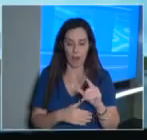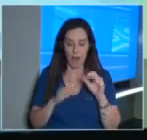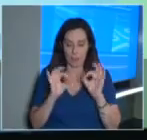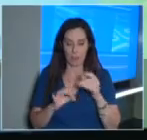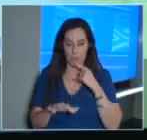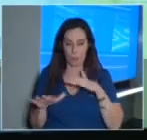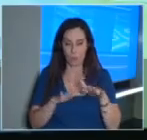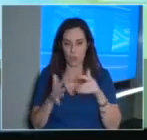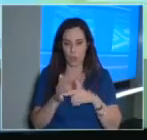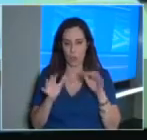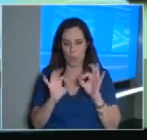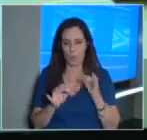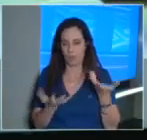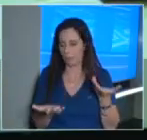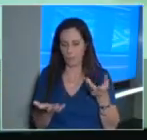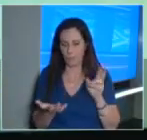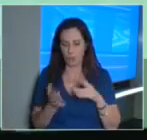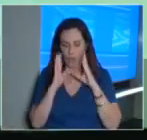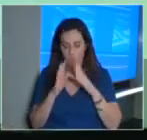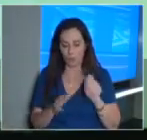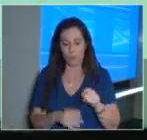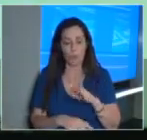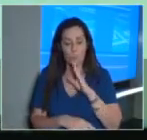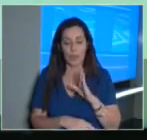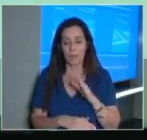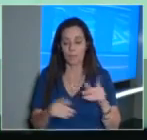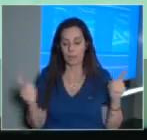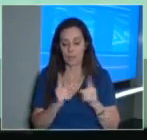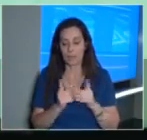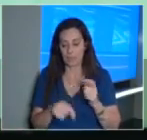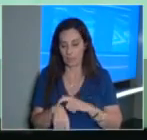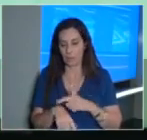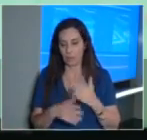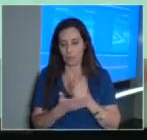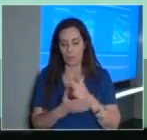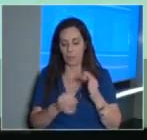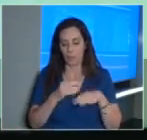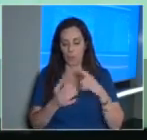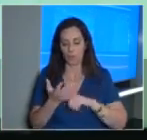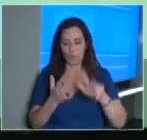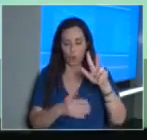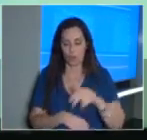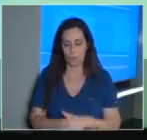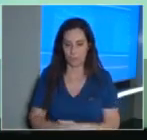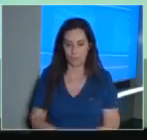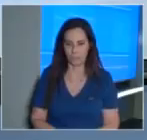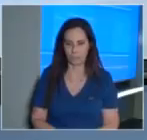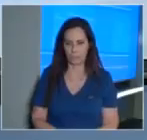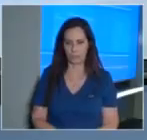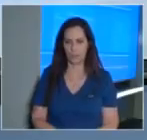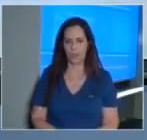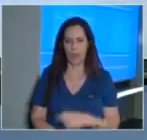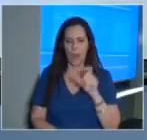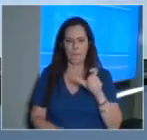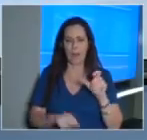אמיתית, מדובר בממשלה שלא באמת נהנית מאמון הכנסת, וזה בעיה. נקצר את משך הזמן הזה, ונקבע בחירות בעוד 90 יום מהיום. המילה משילות יכולה לחזור